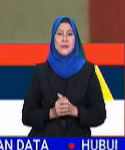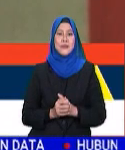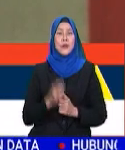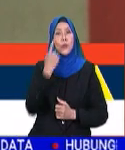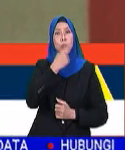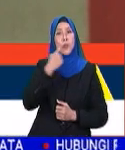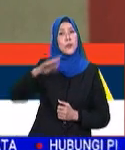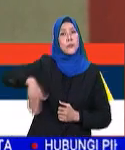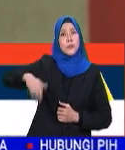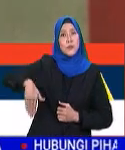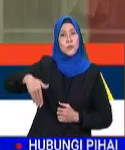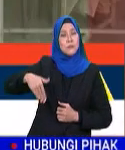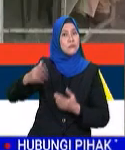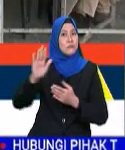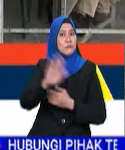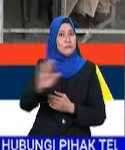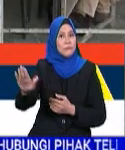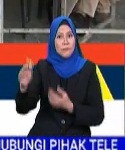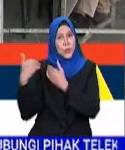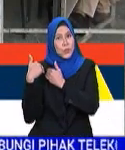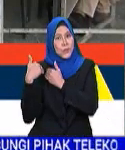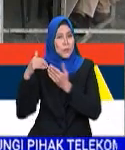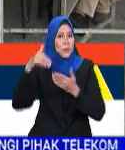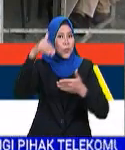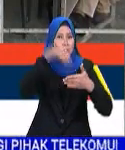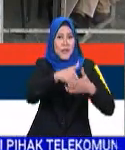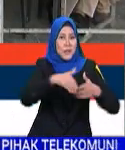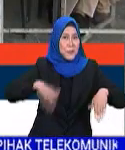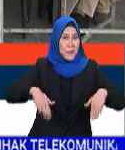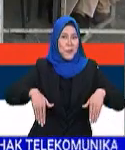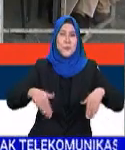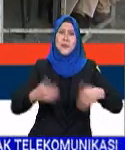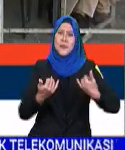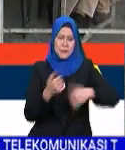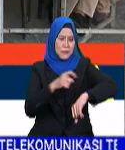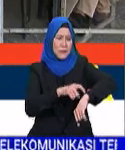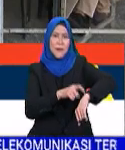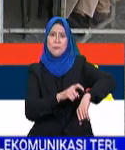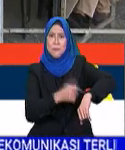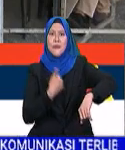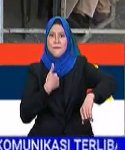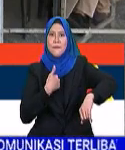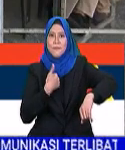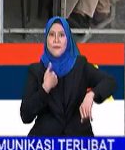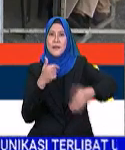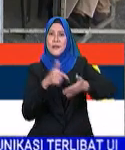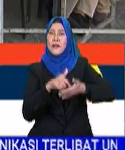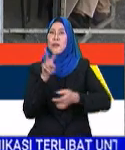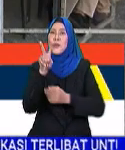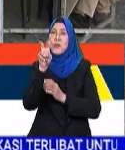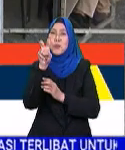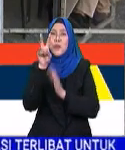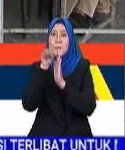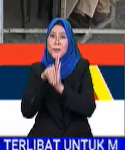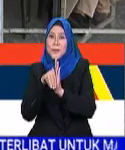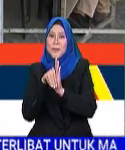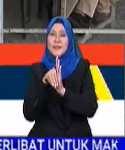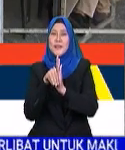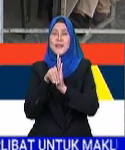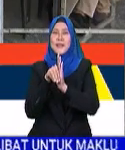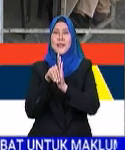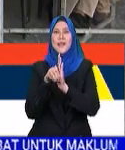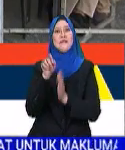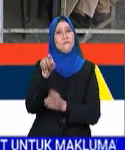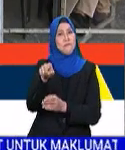belum menunaikan tanggungjawab anda, masih berbaki masa beberapa minit, 20 minit lagi untuk